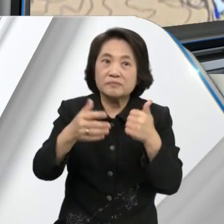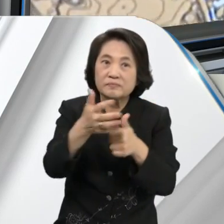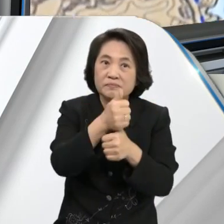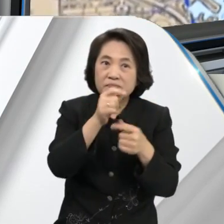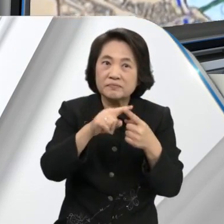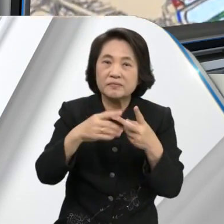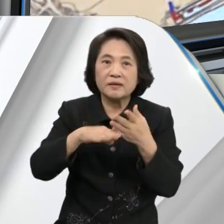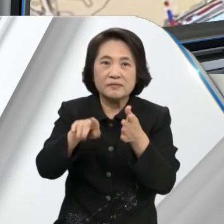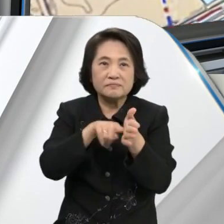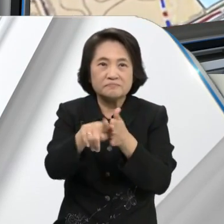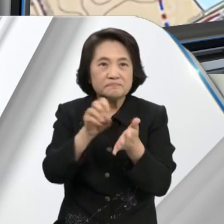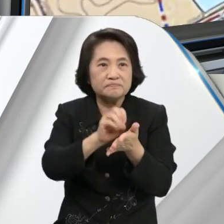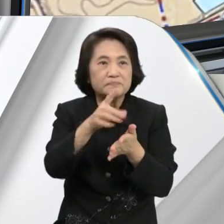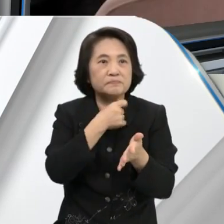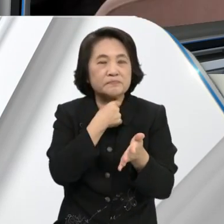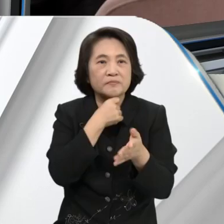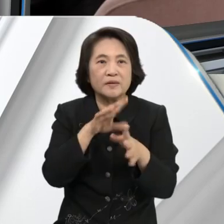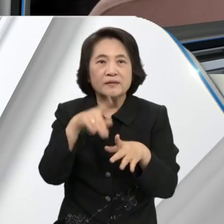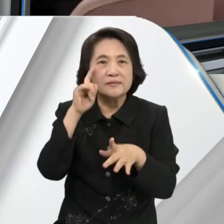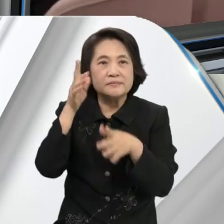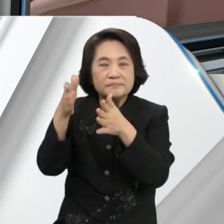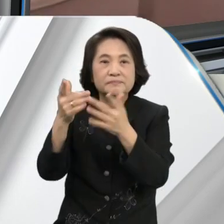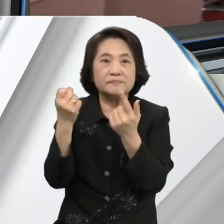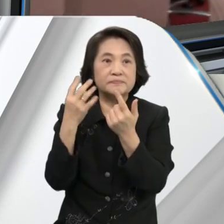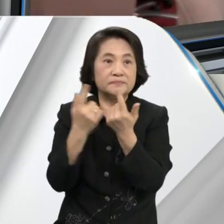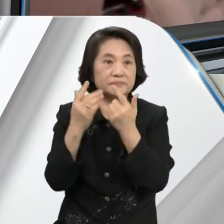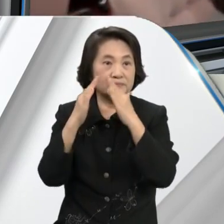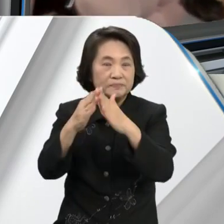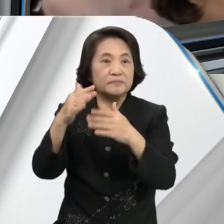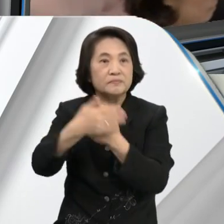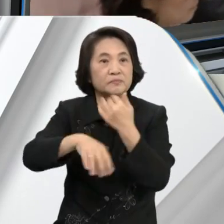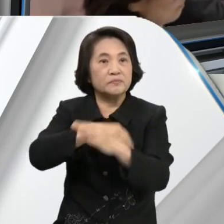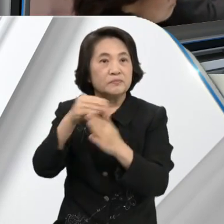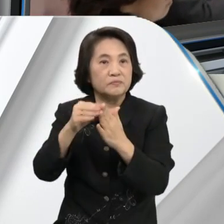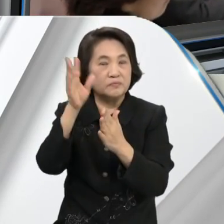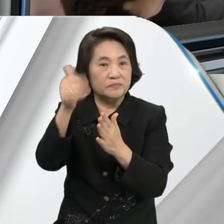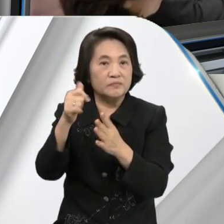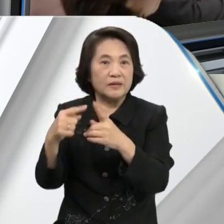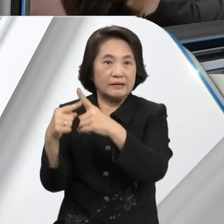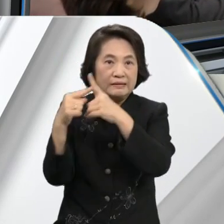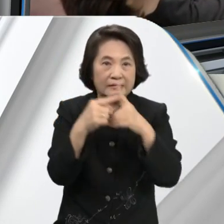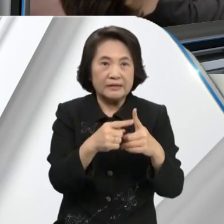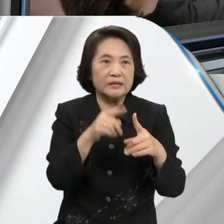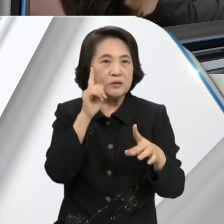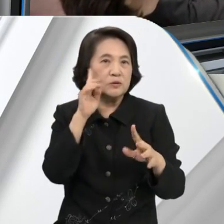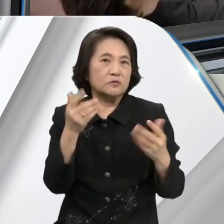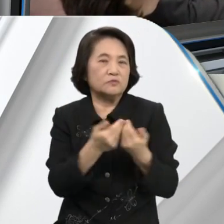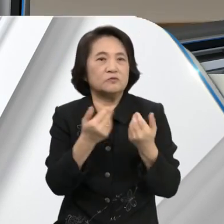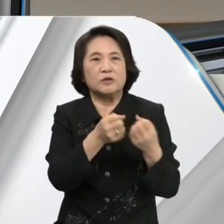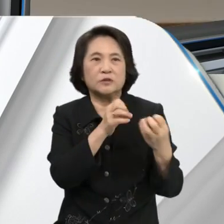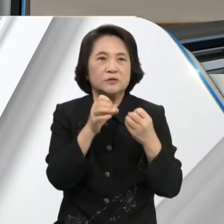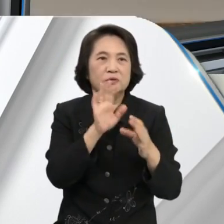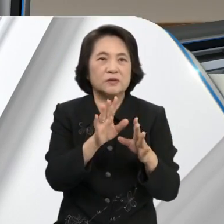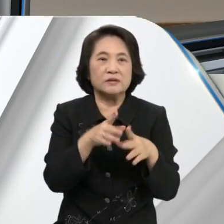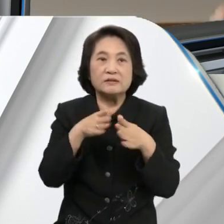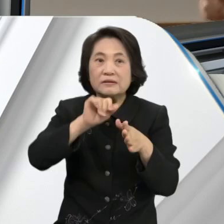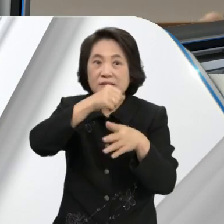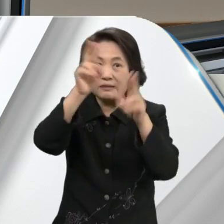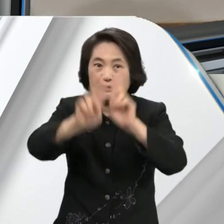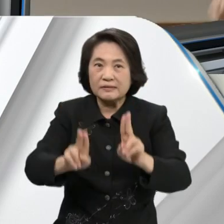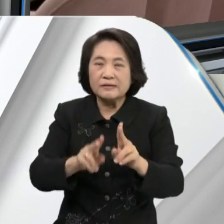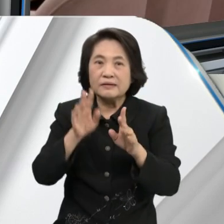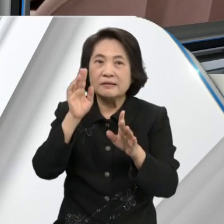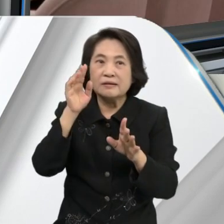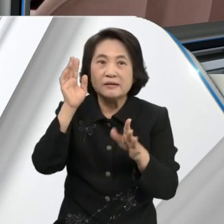件事情来做准案报告。主要强调是改新北市宽部 Q 中填充处曝光，批评